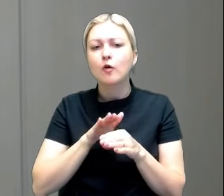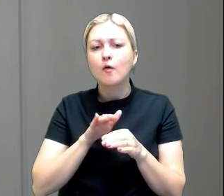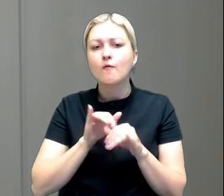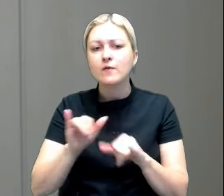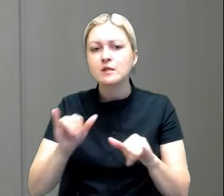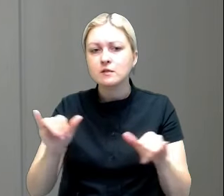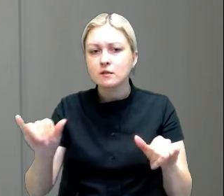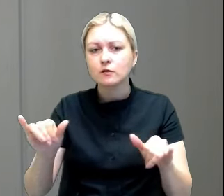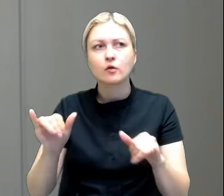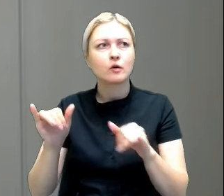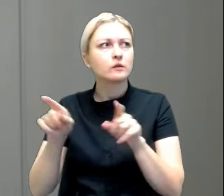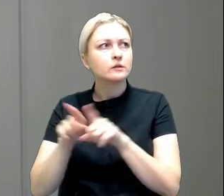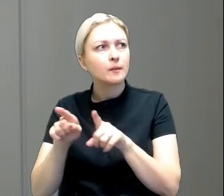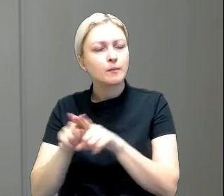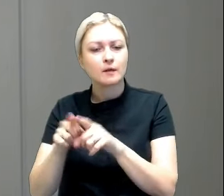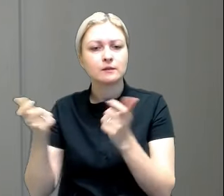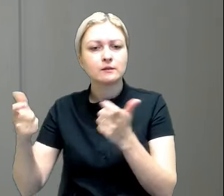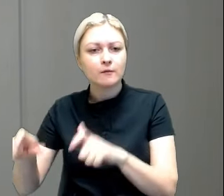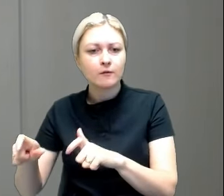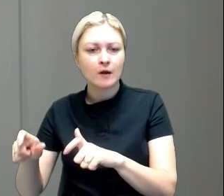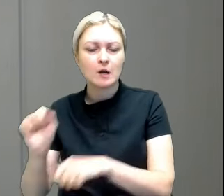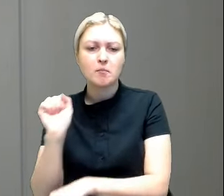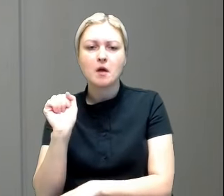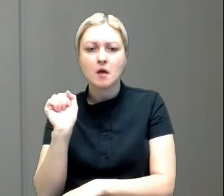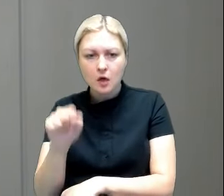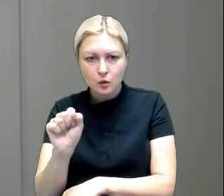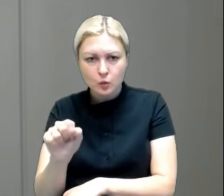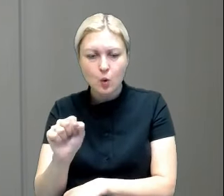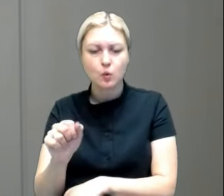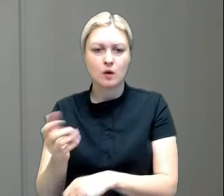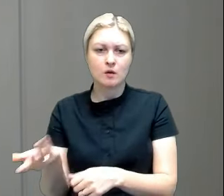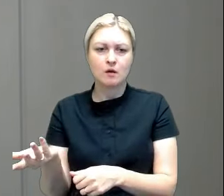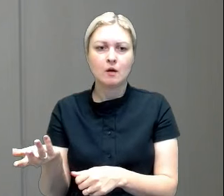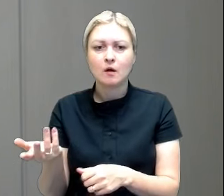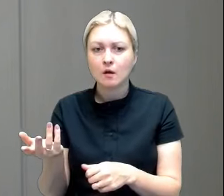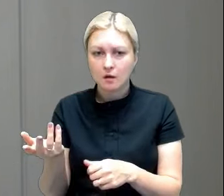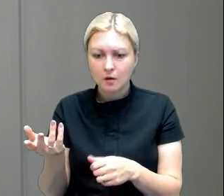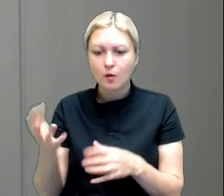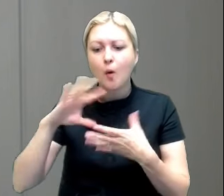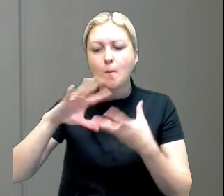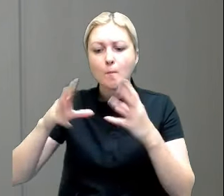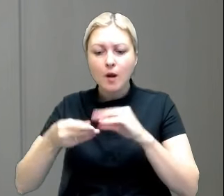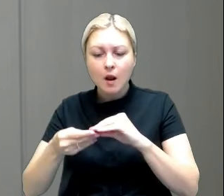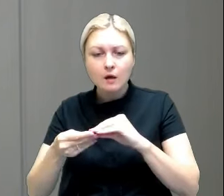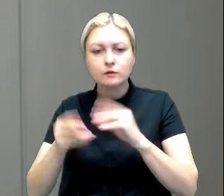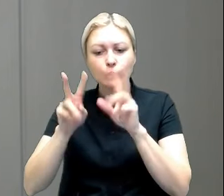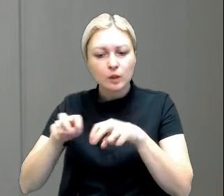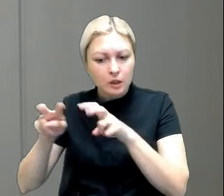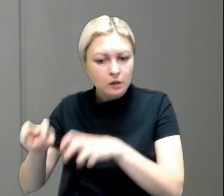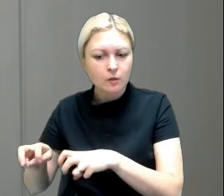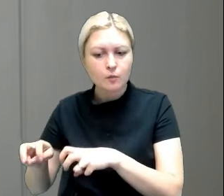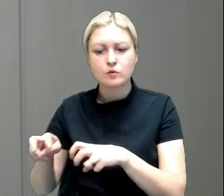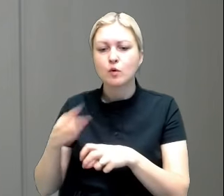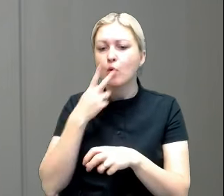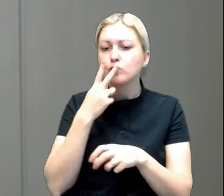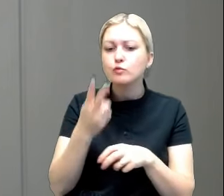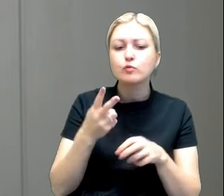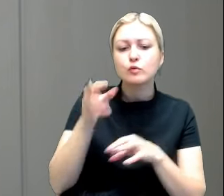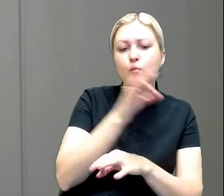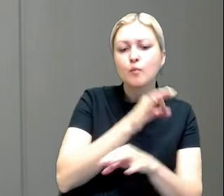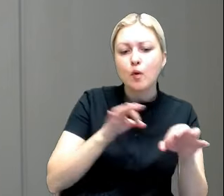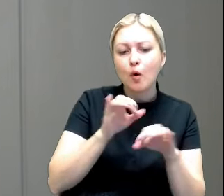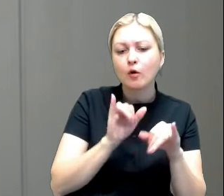ignoruoja iki tol atliktos klaipėdos tvirtovės komplekso pelnyno priėmėščių tyrimus o remiasi projekto vystytoja